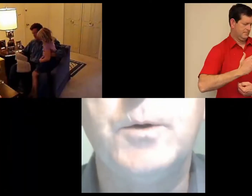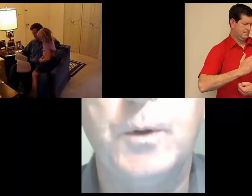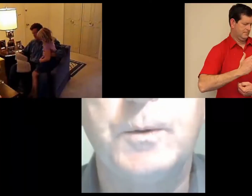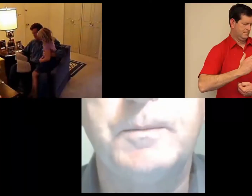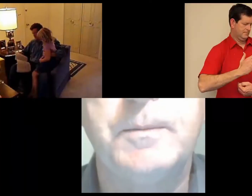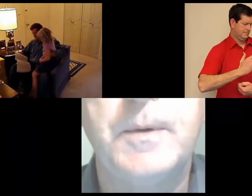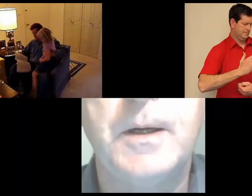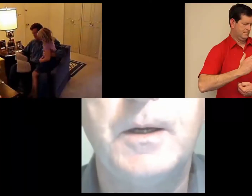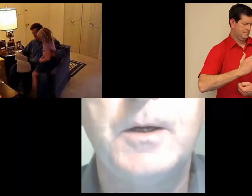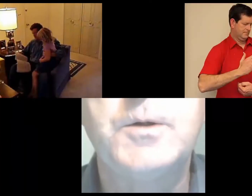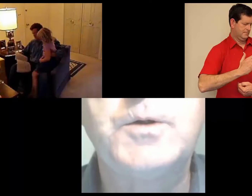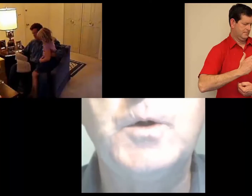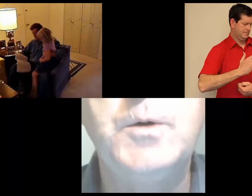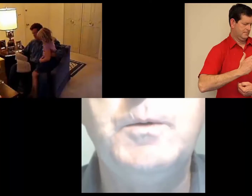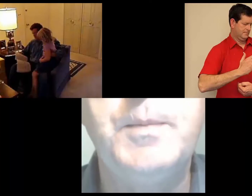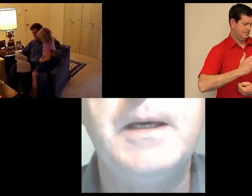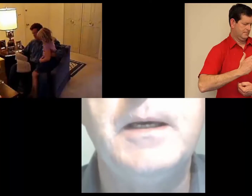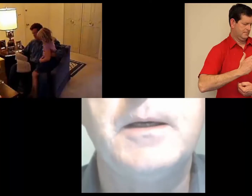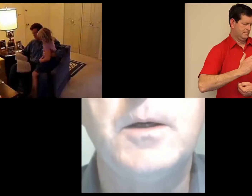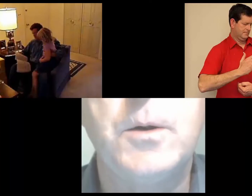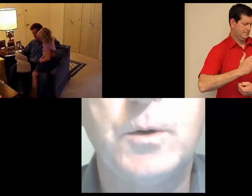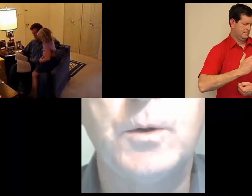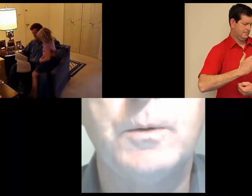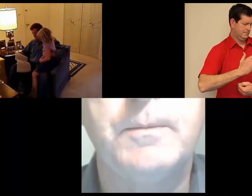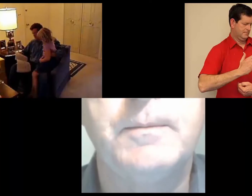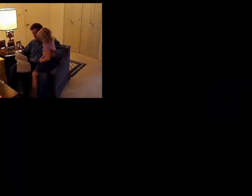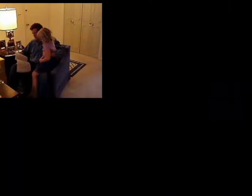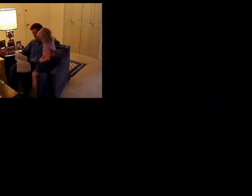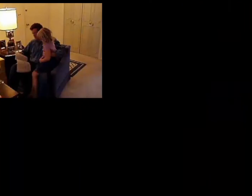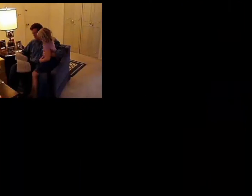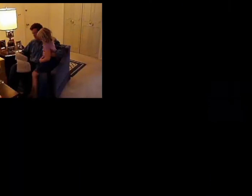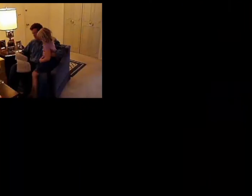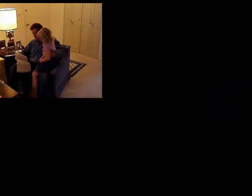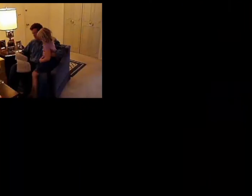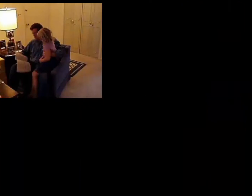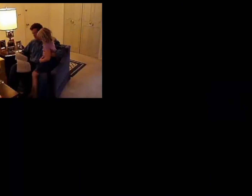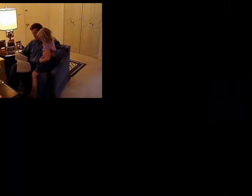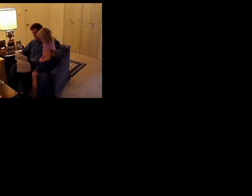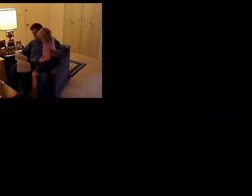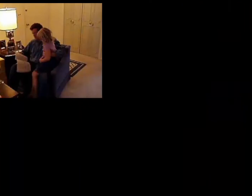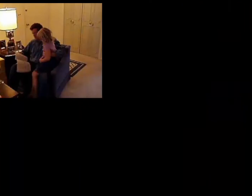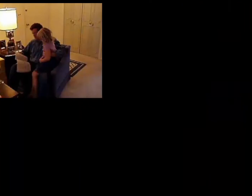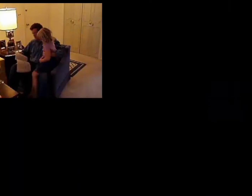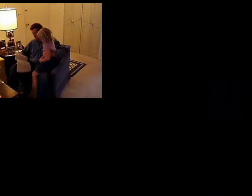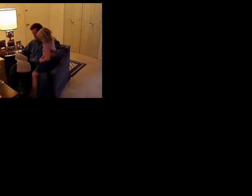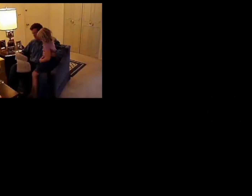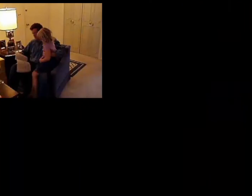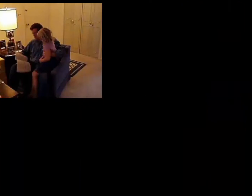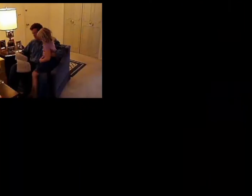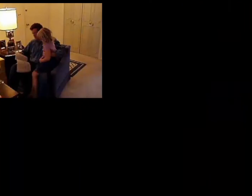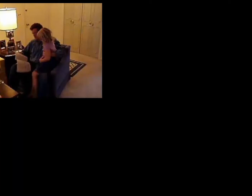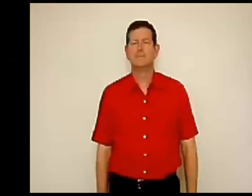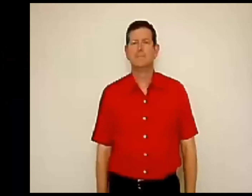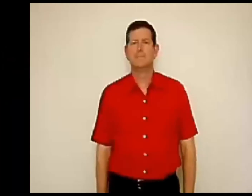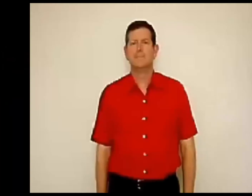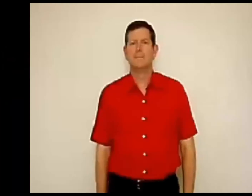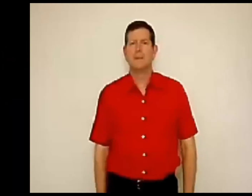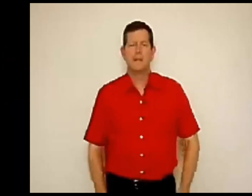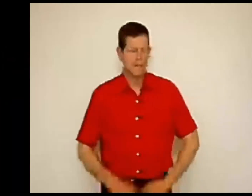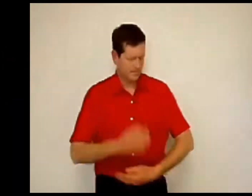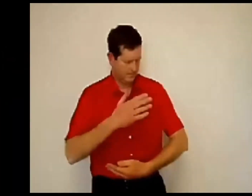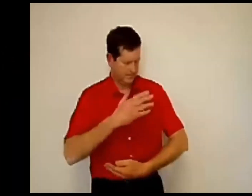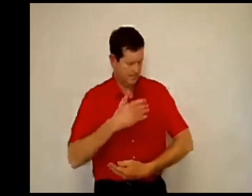S'occuper de. S'occuper de. Il s'occupe de l'enfant.